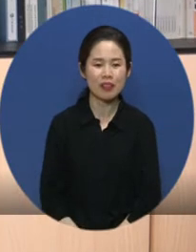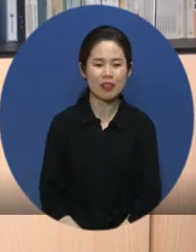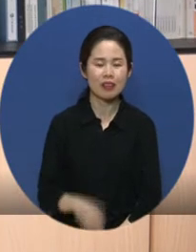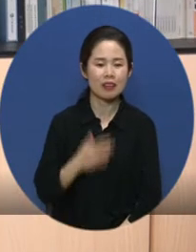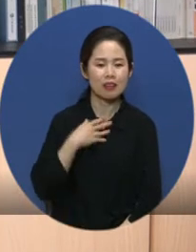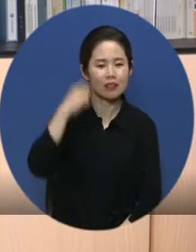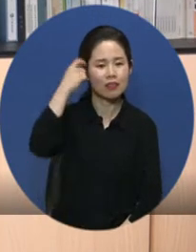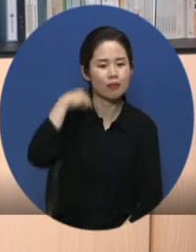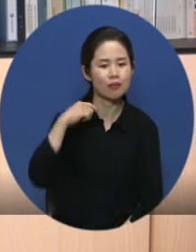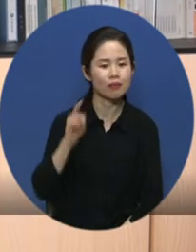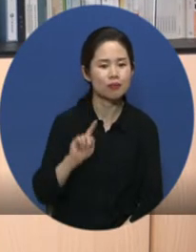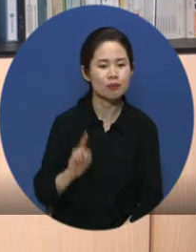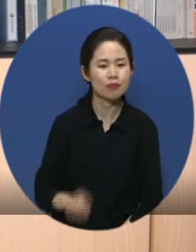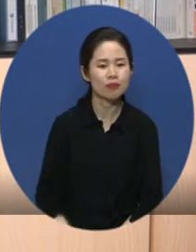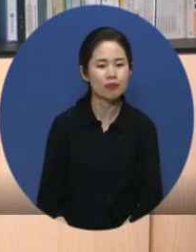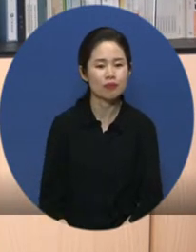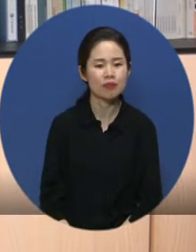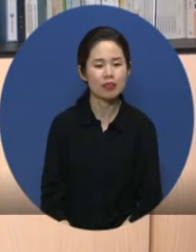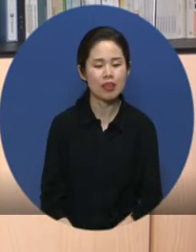장애인들의 신발이